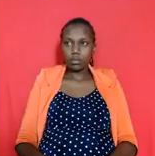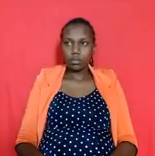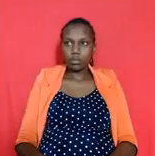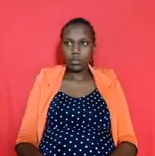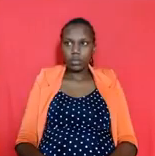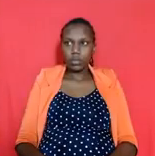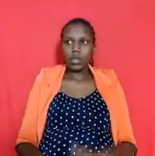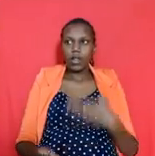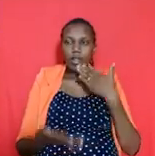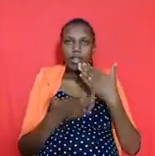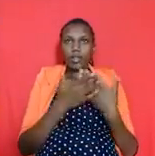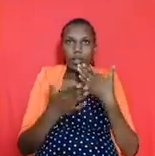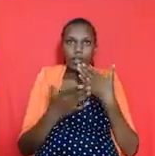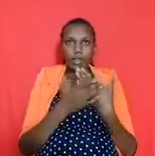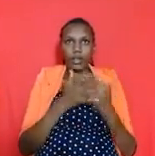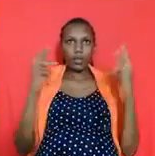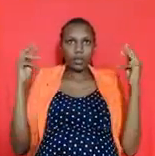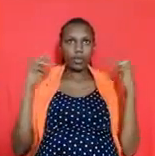Thank you provost.